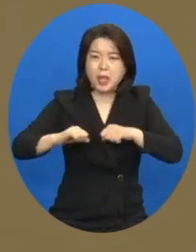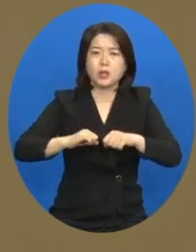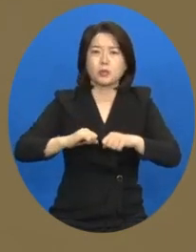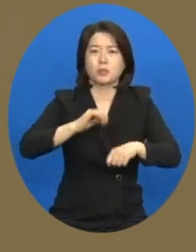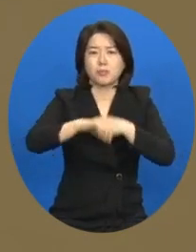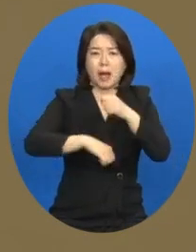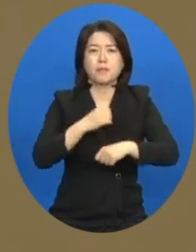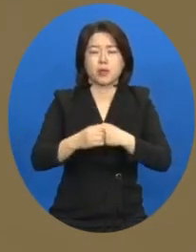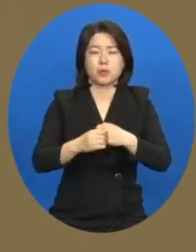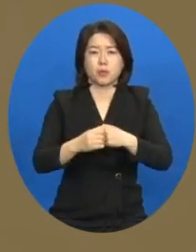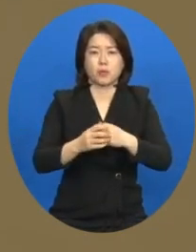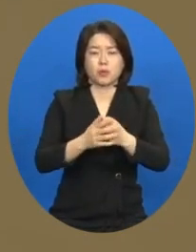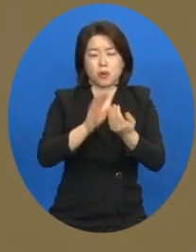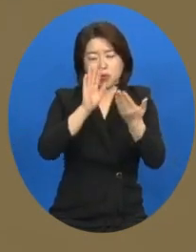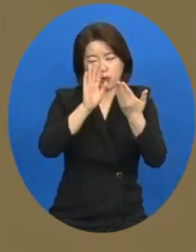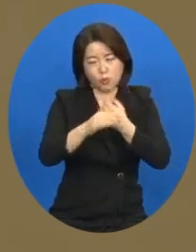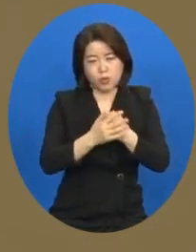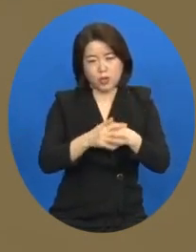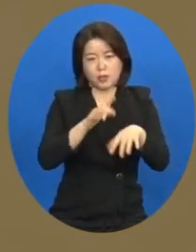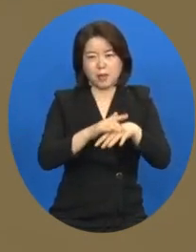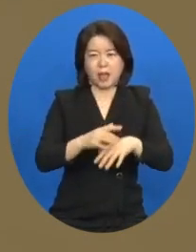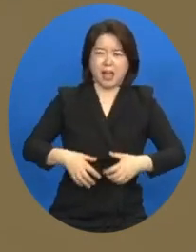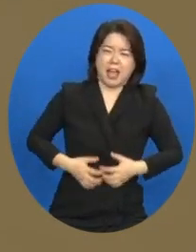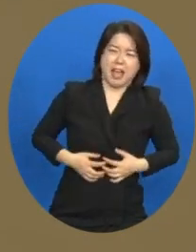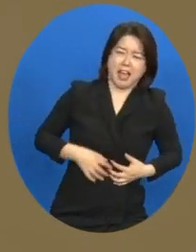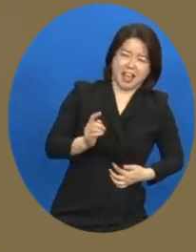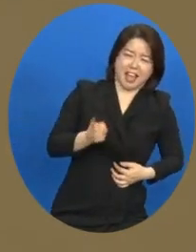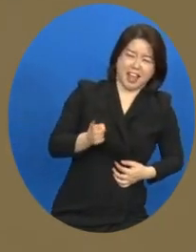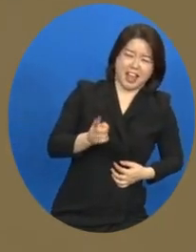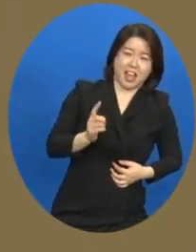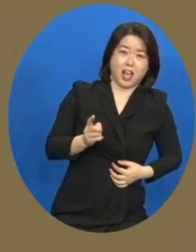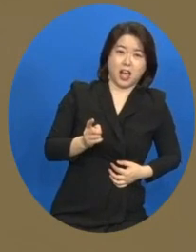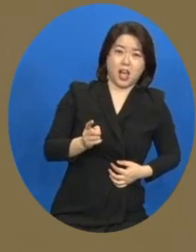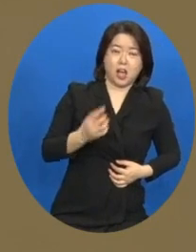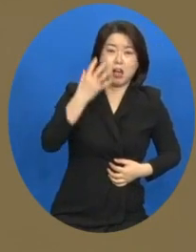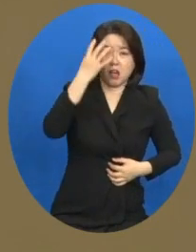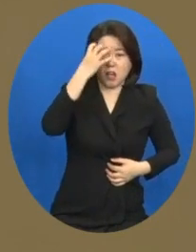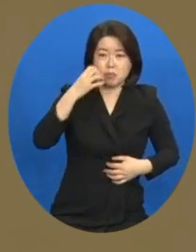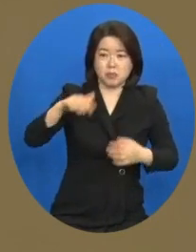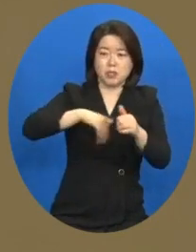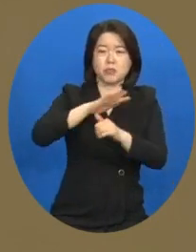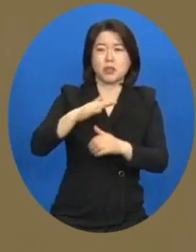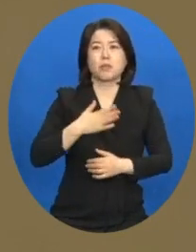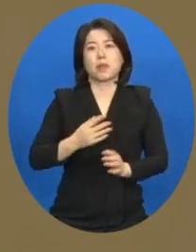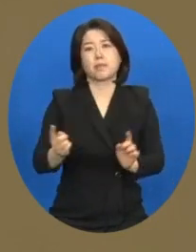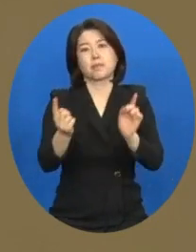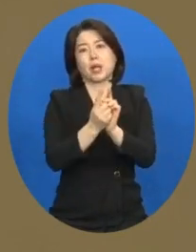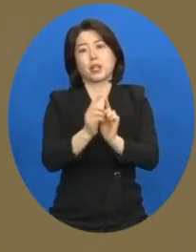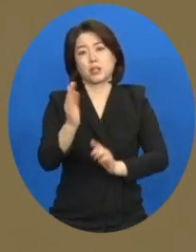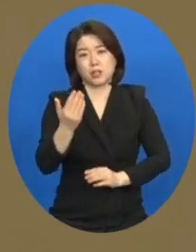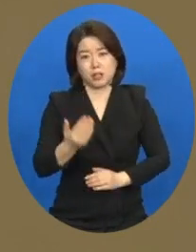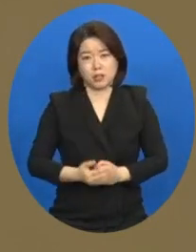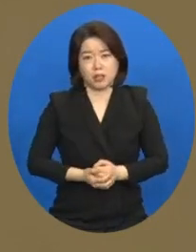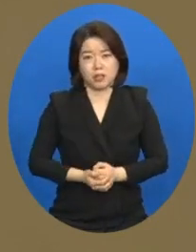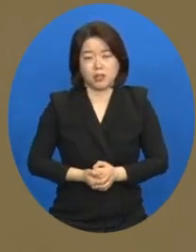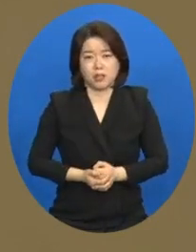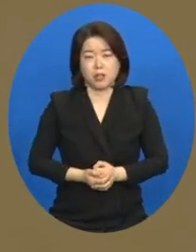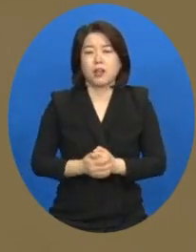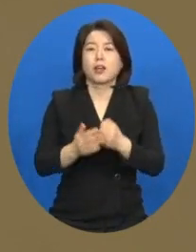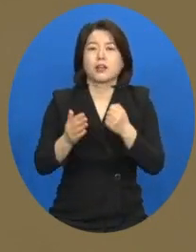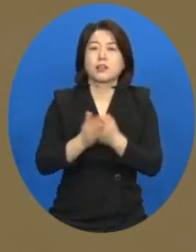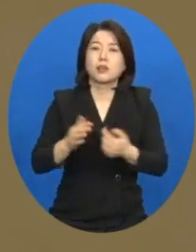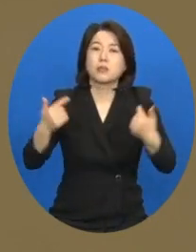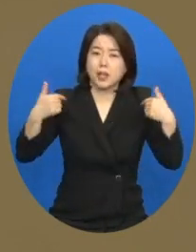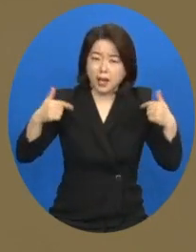나중에는 마귀가 깔깔깔 대고 웃는 그 비참한 상황에 빠져버리는 거죠. 그러니까